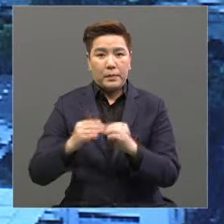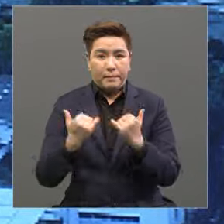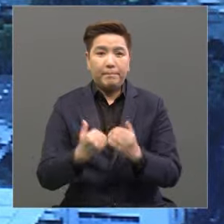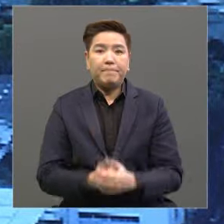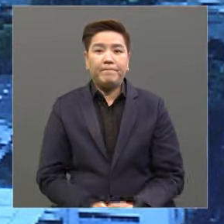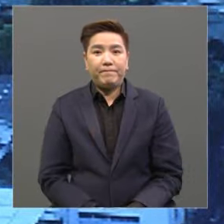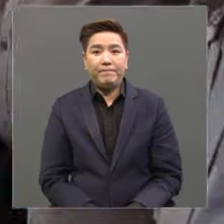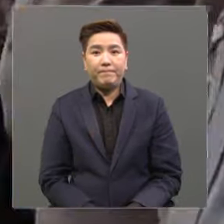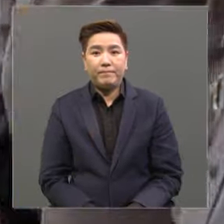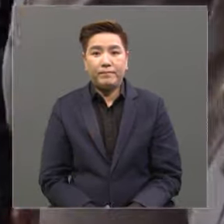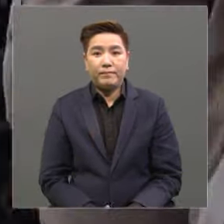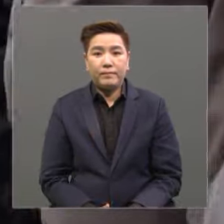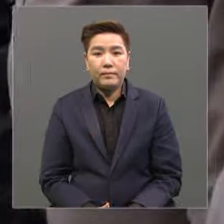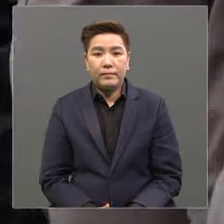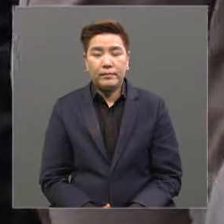ให้มากขึ้นค่ะ